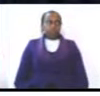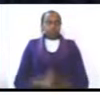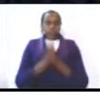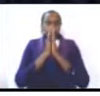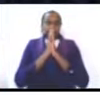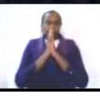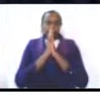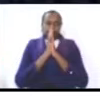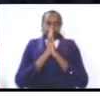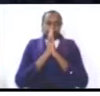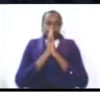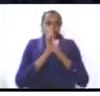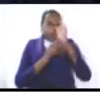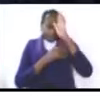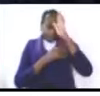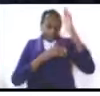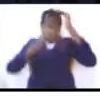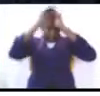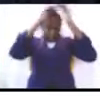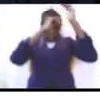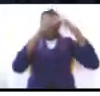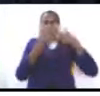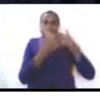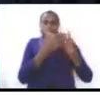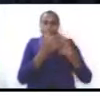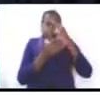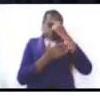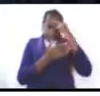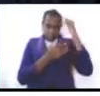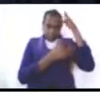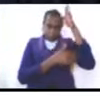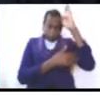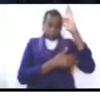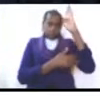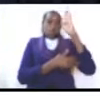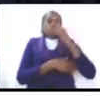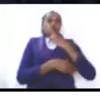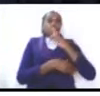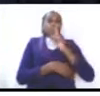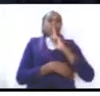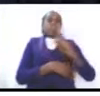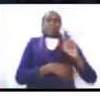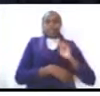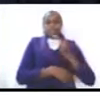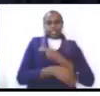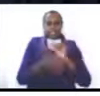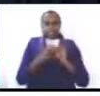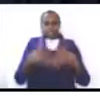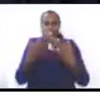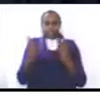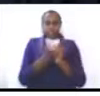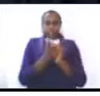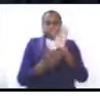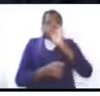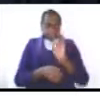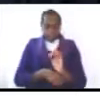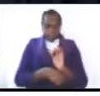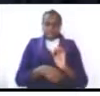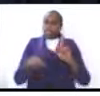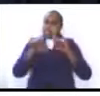Tuombe. Baba mbinguni, twakushukuru maana wewe ndiye umetuamuru tutoe fungu la kumi.